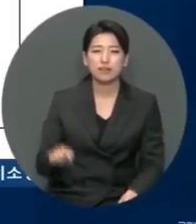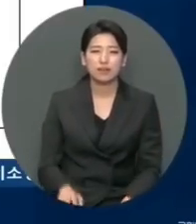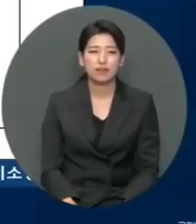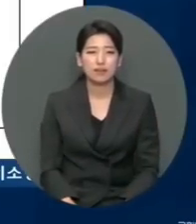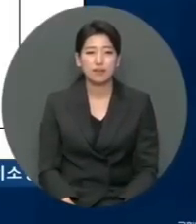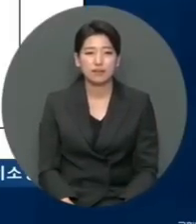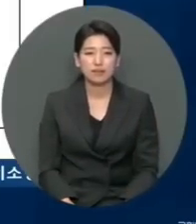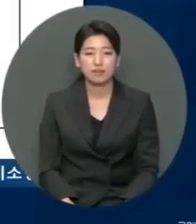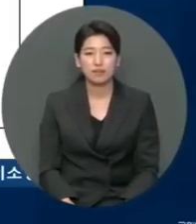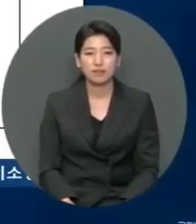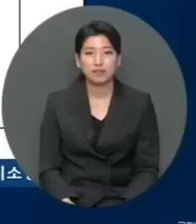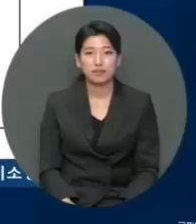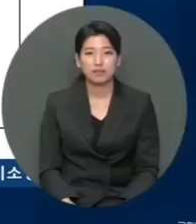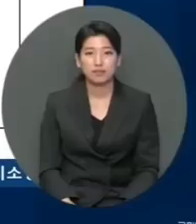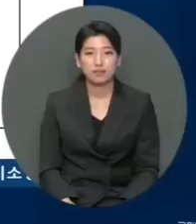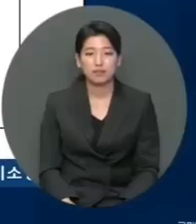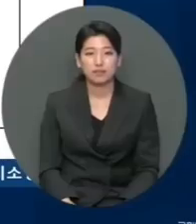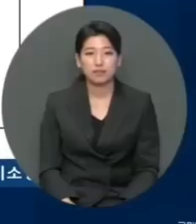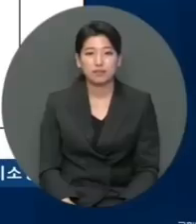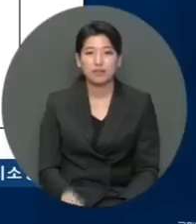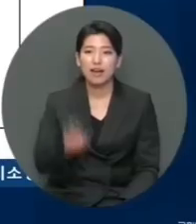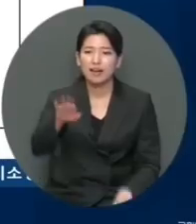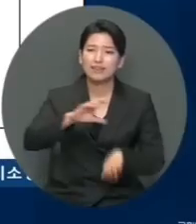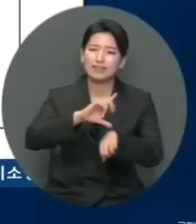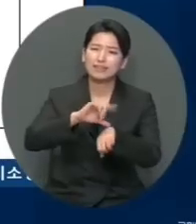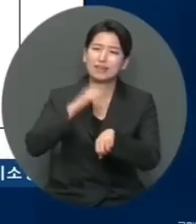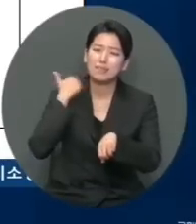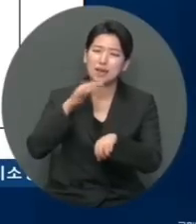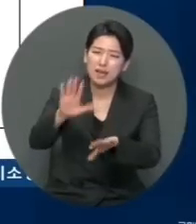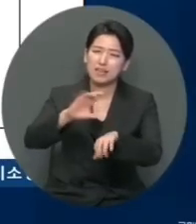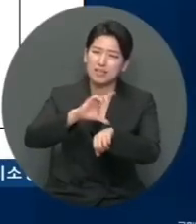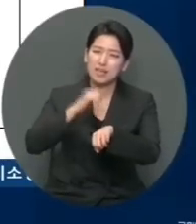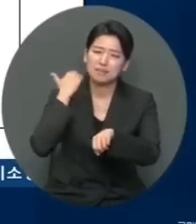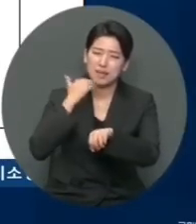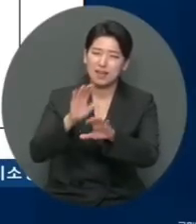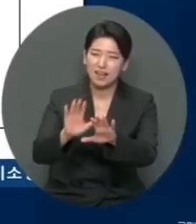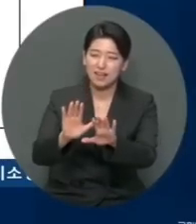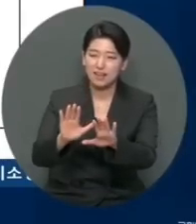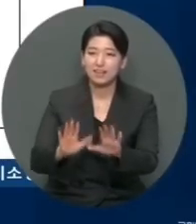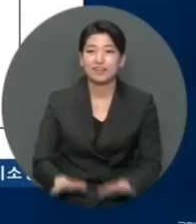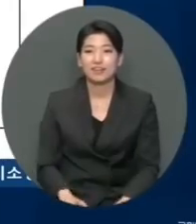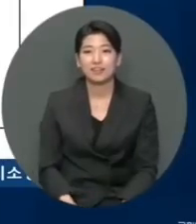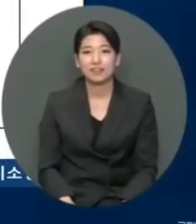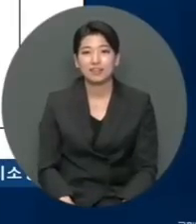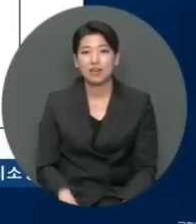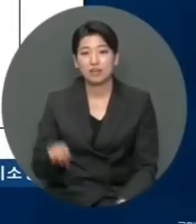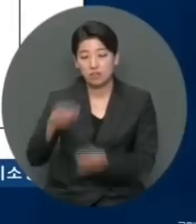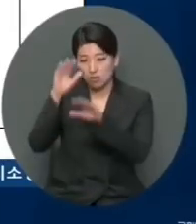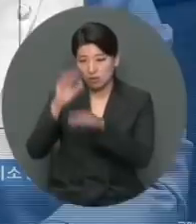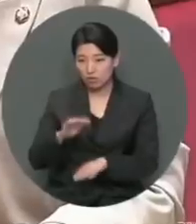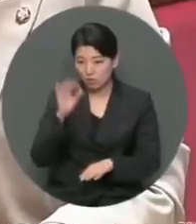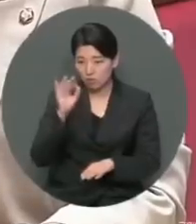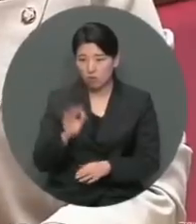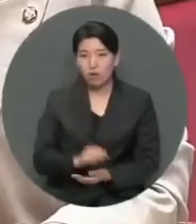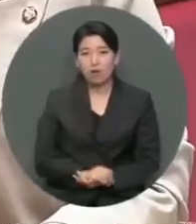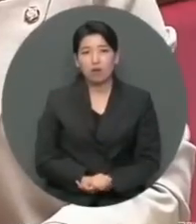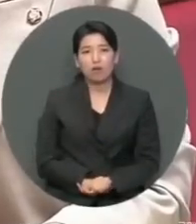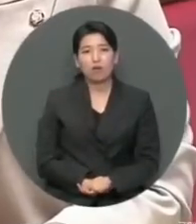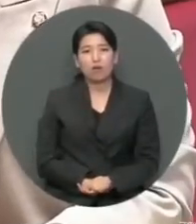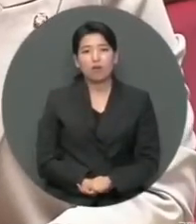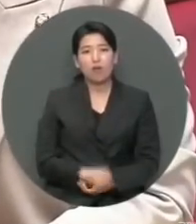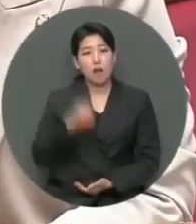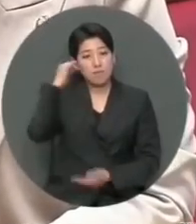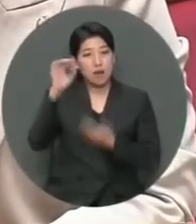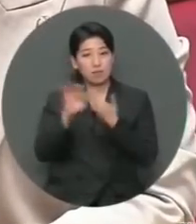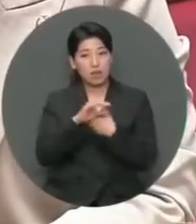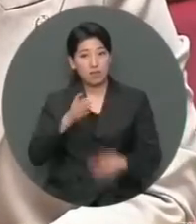그래서 제가 기준보다 시간이 58초밖에 없어요. 총리님 잠시만. 있죠. 그래서 제가 이것들을 보면서요. 아, 내가 일본